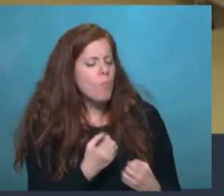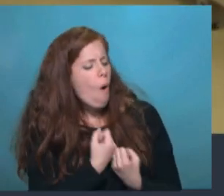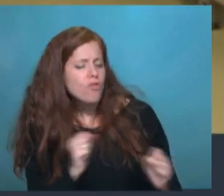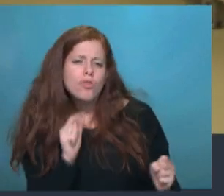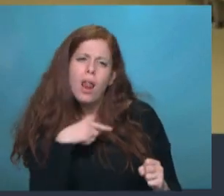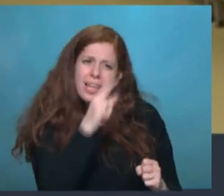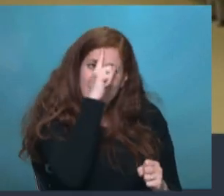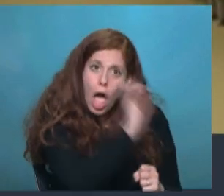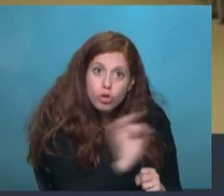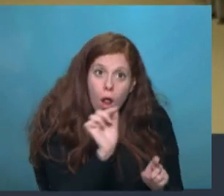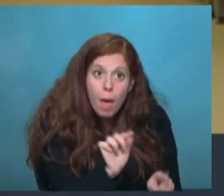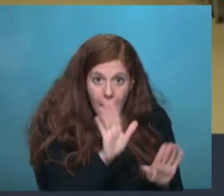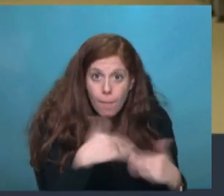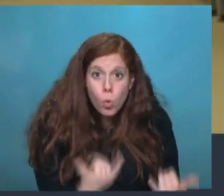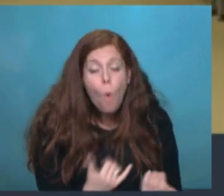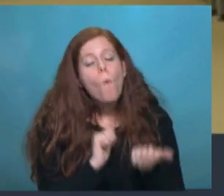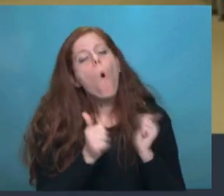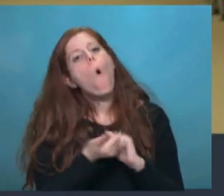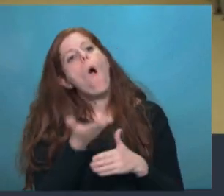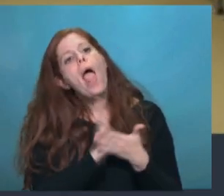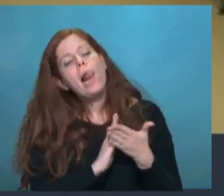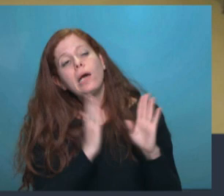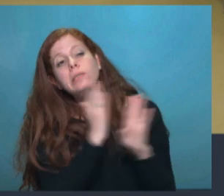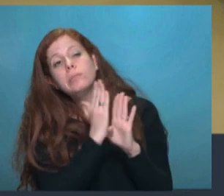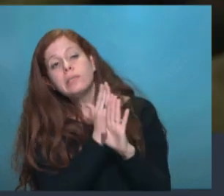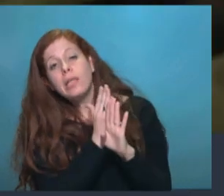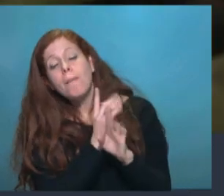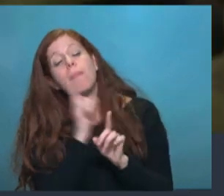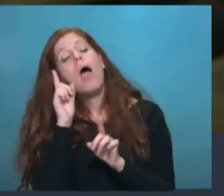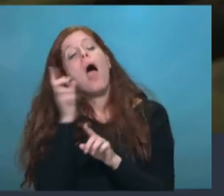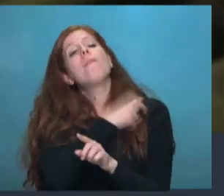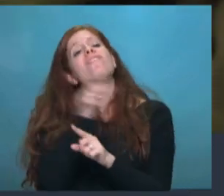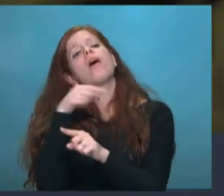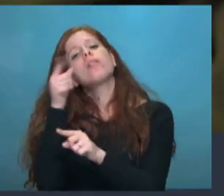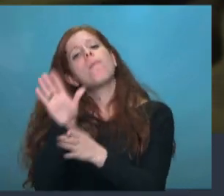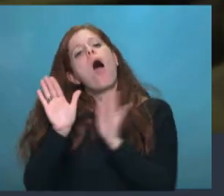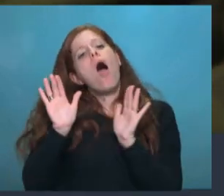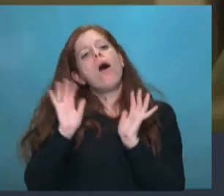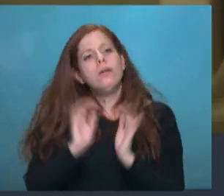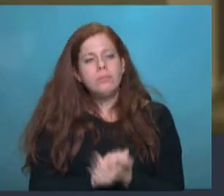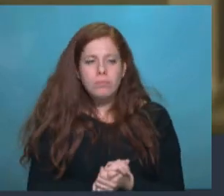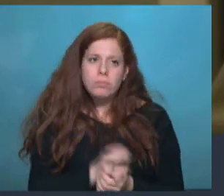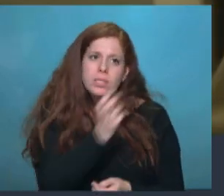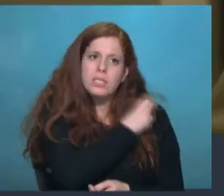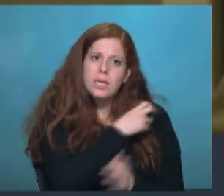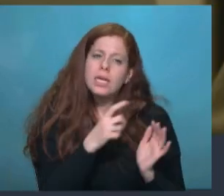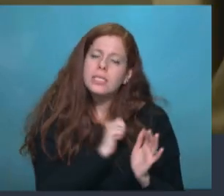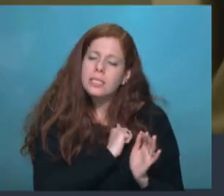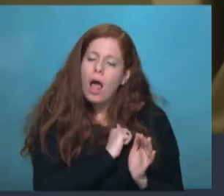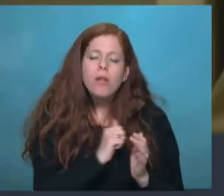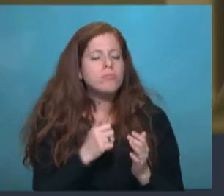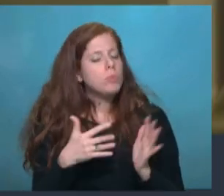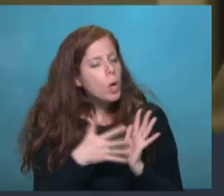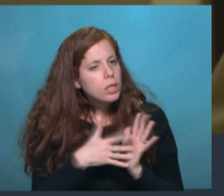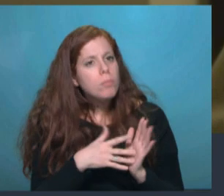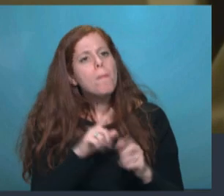או שחלקם מסתתרים מאחורי דעתו של המפקד? קציני צה"ל הם קצינים ביקורתיים שמביעים את דעתם בכל